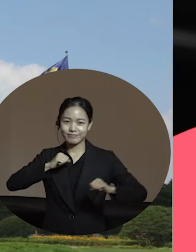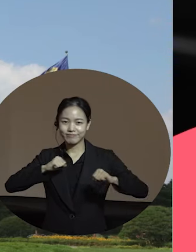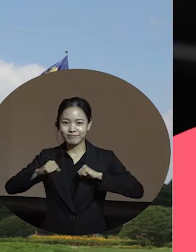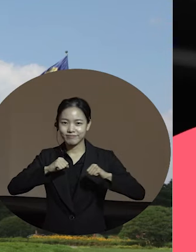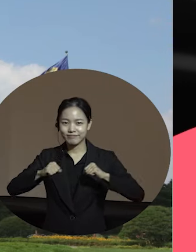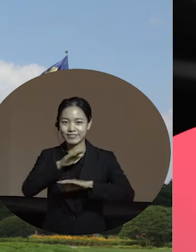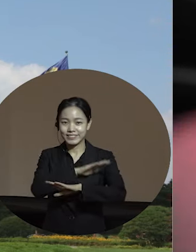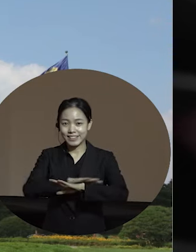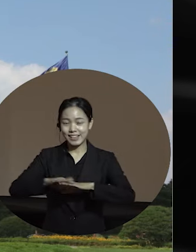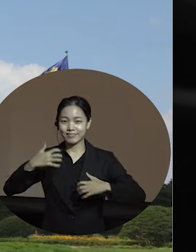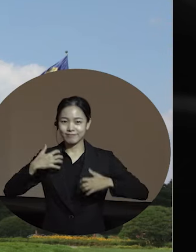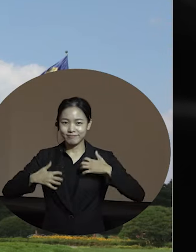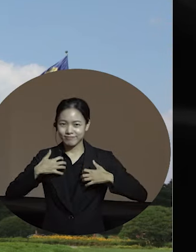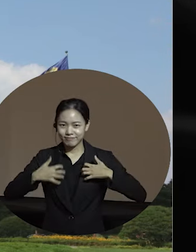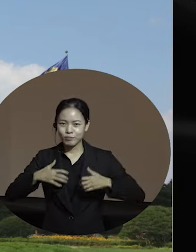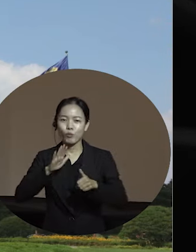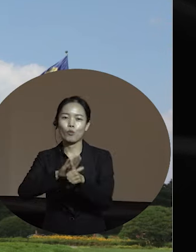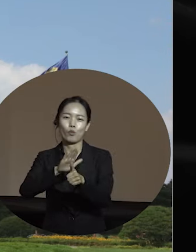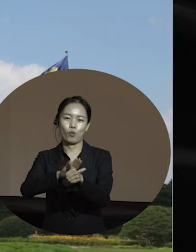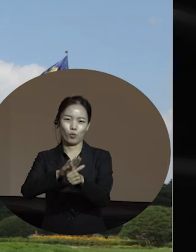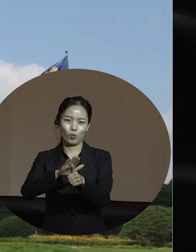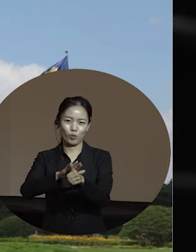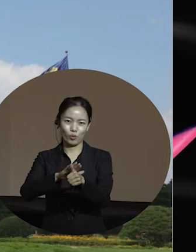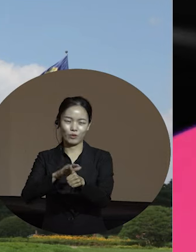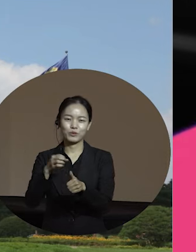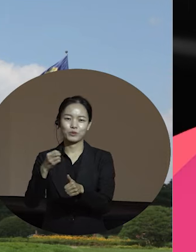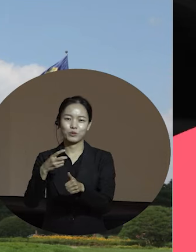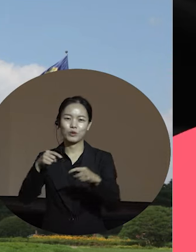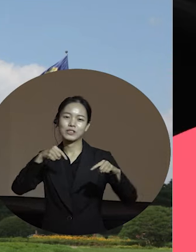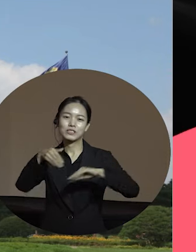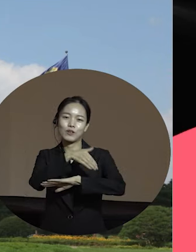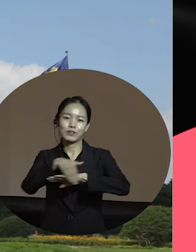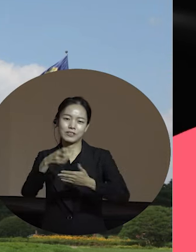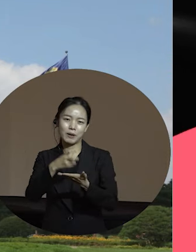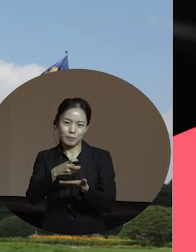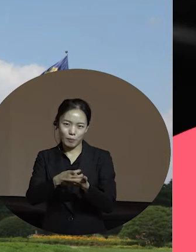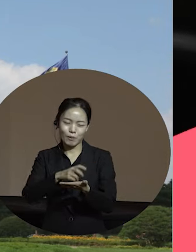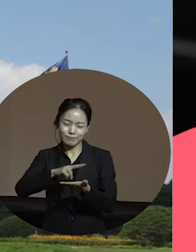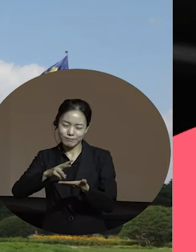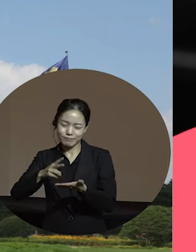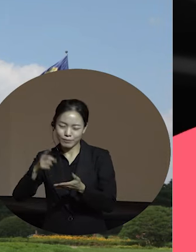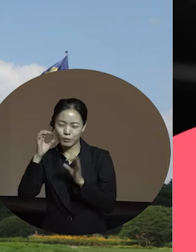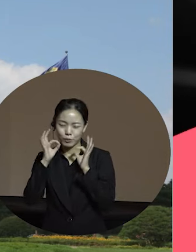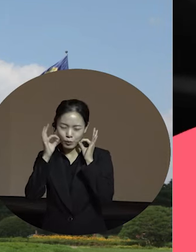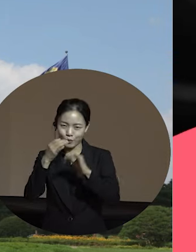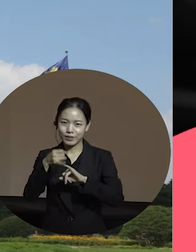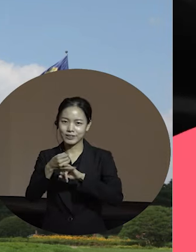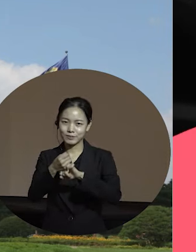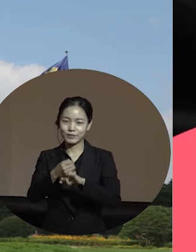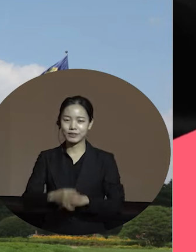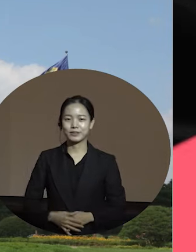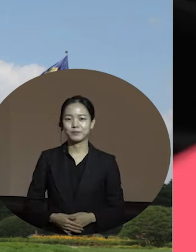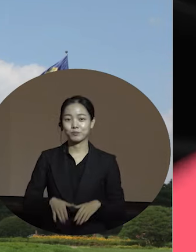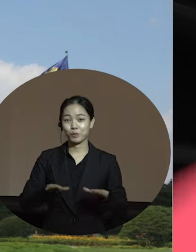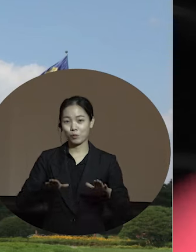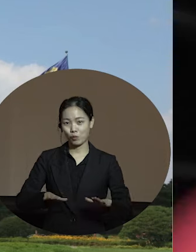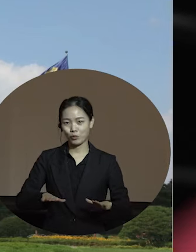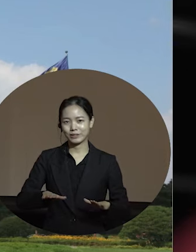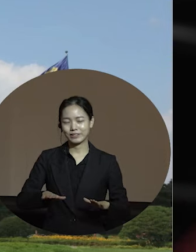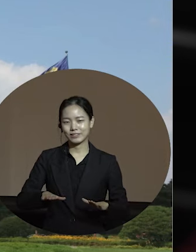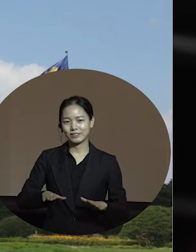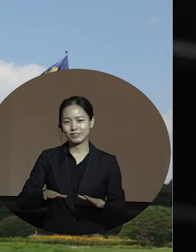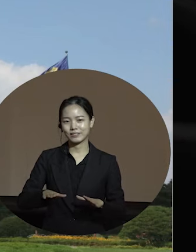더욱 관심을 갖고 입법적 또 정책적 제도 개선에 앞장서겠습니다. 다시 한번 오늘